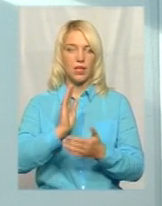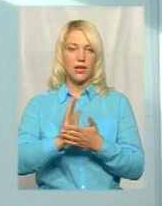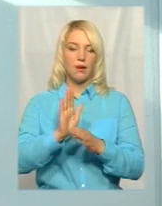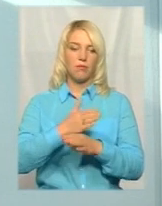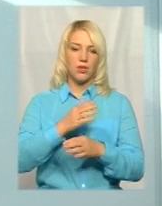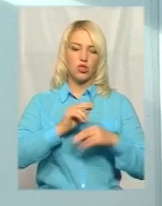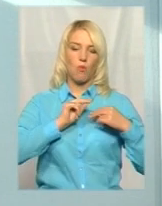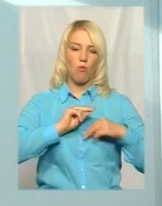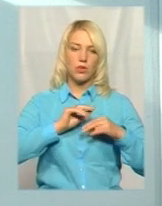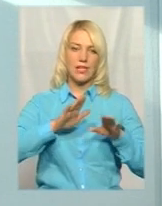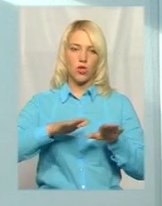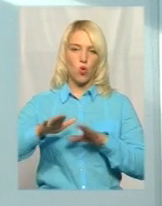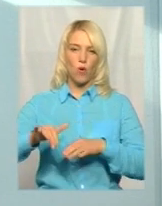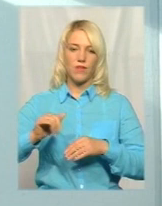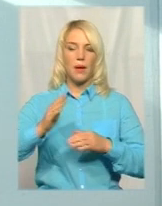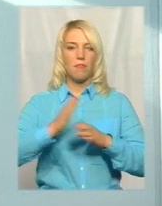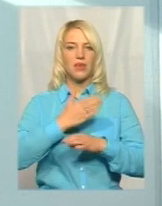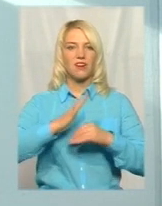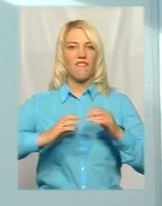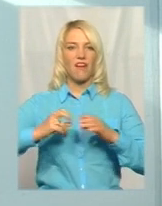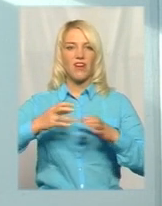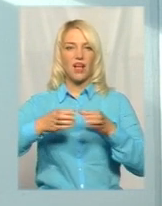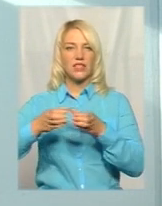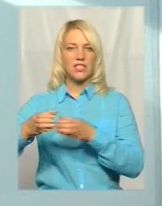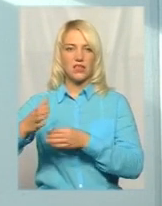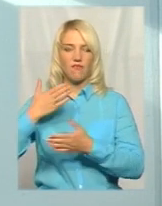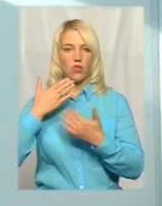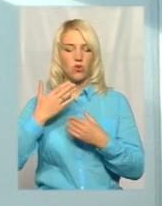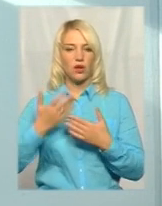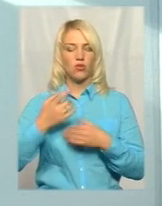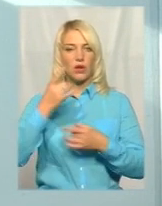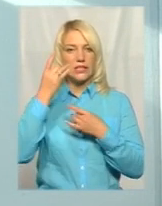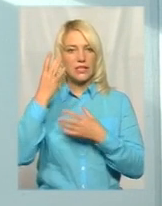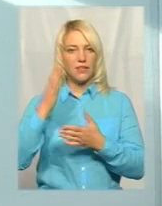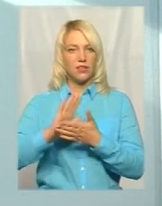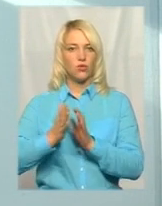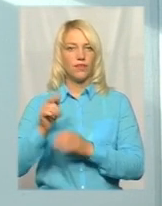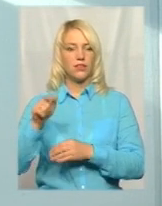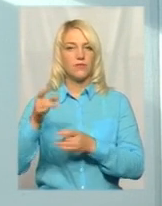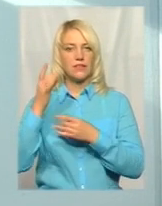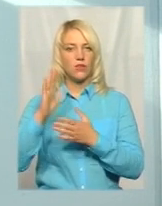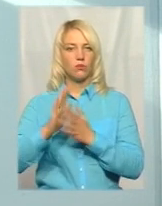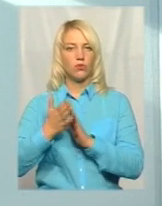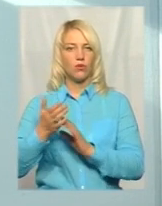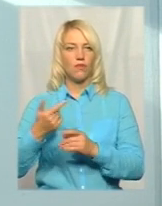міжпосадові, міжкваліфікаційні співвідношення. А якщо ми говоримо про цивільний договір, то в цивільному